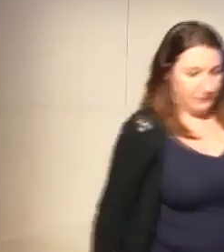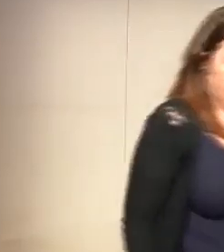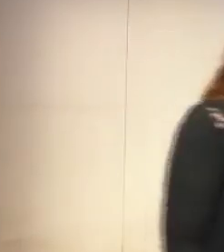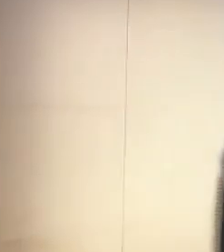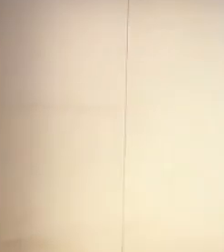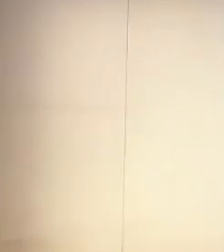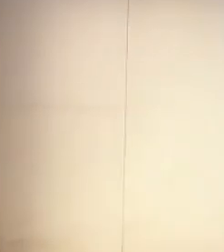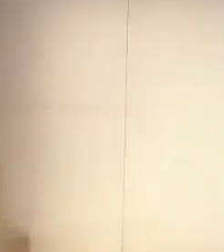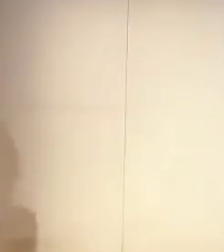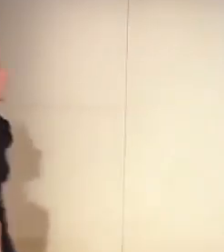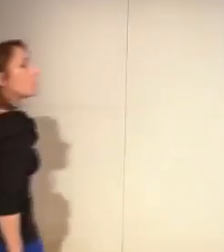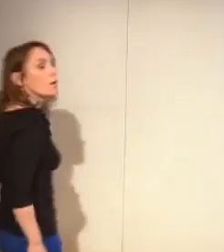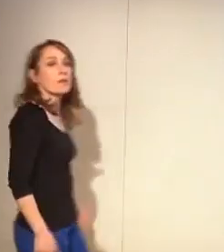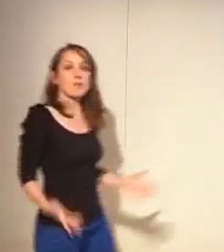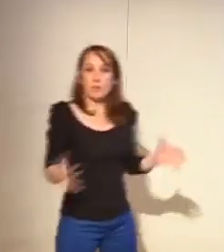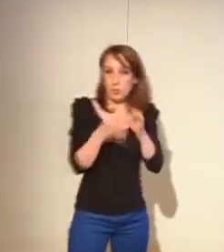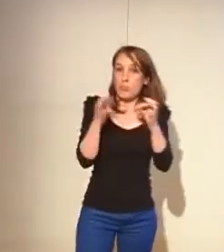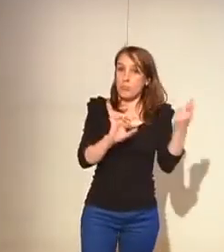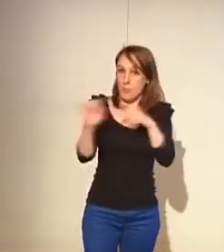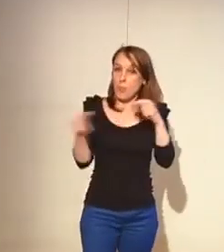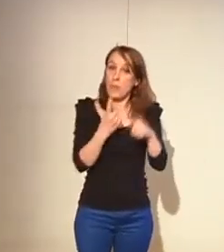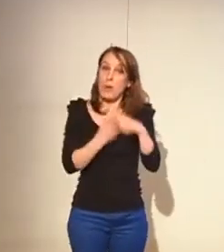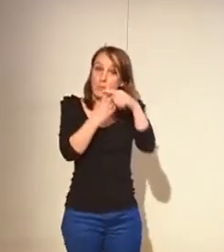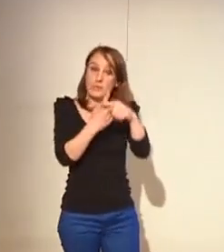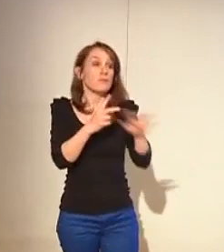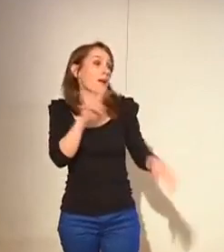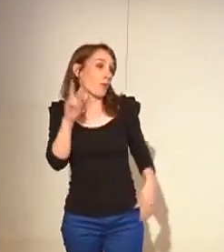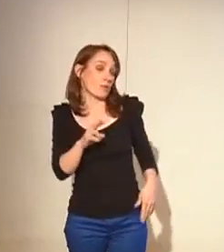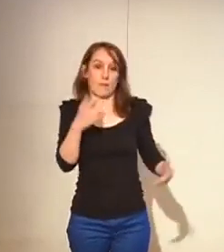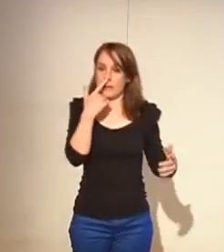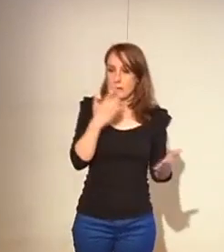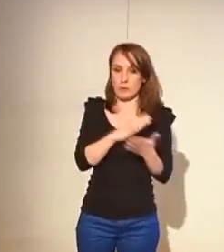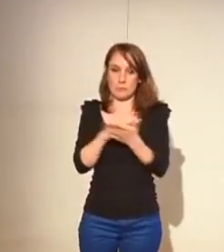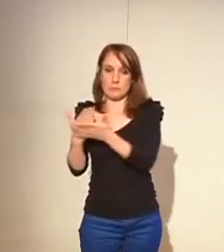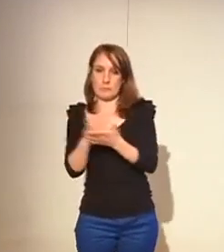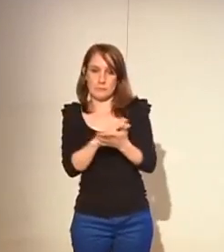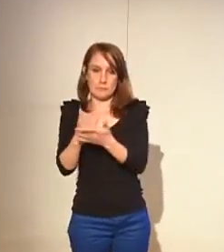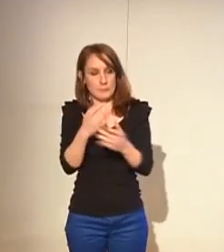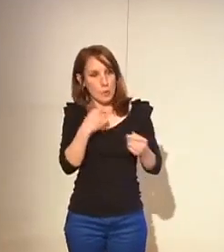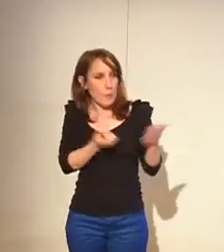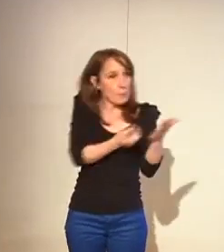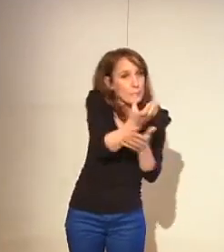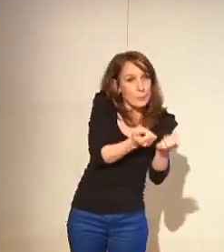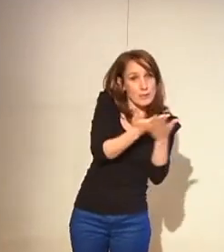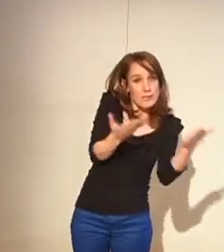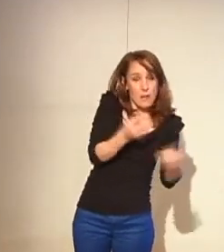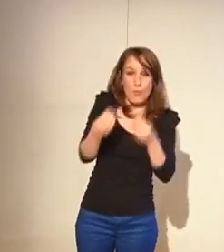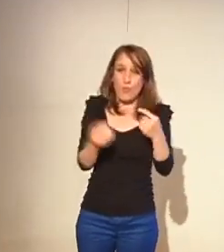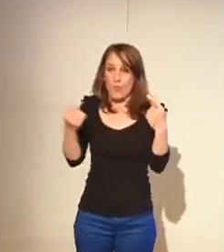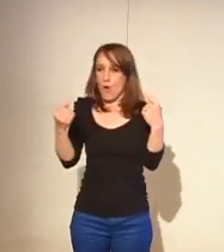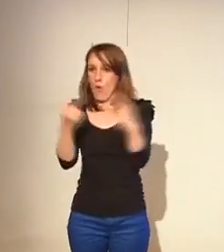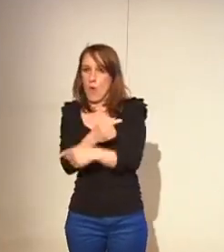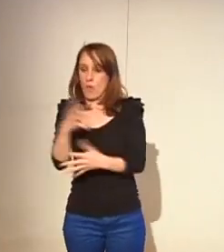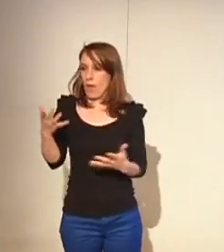crête qui est toujours présente entre le populisme et la simplicité du message entre mettre les élus à